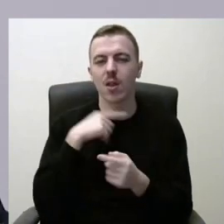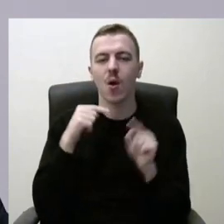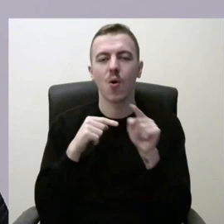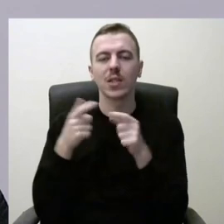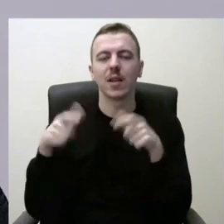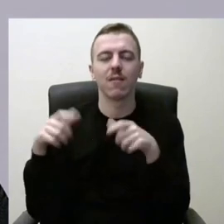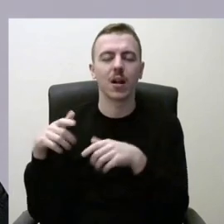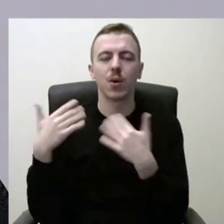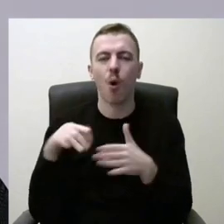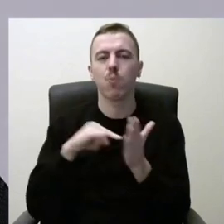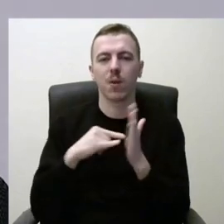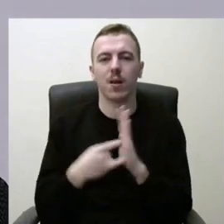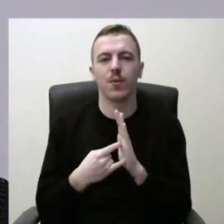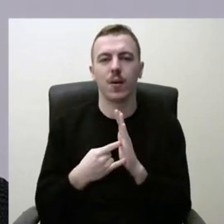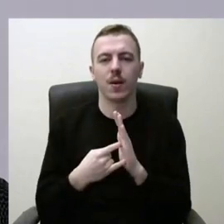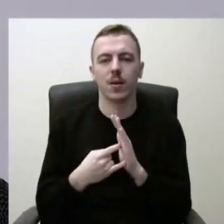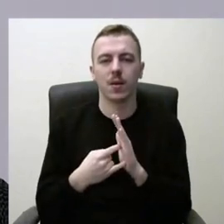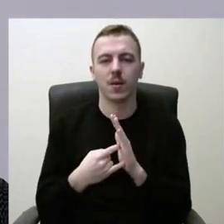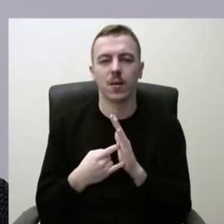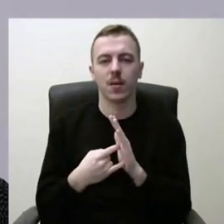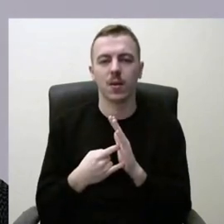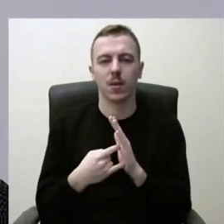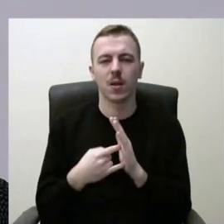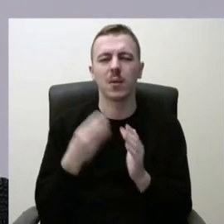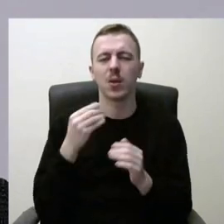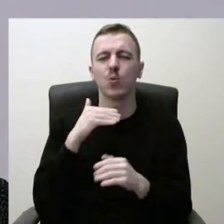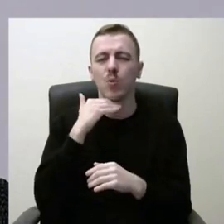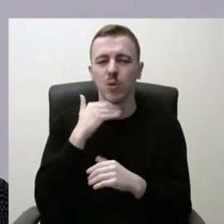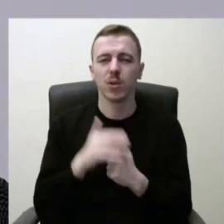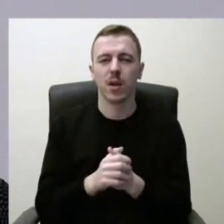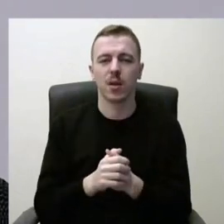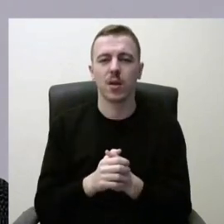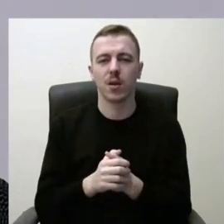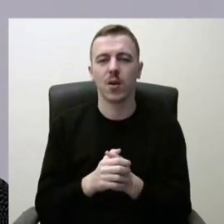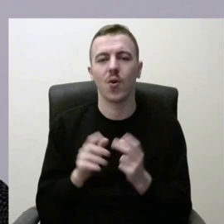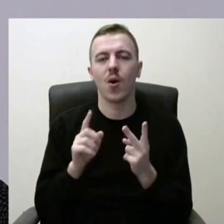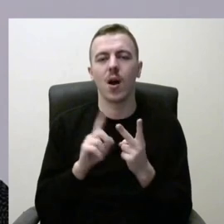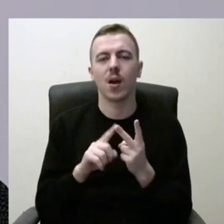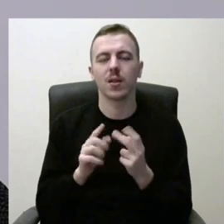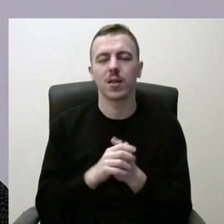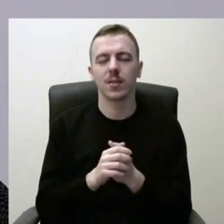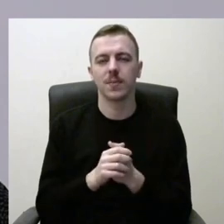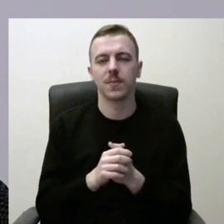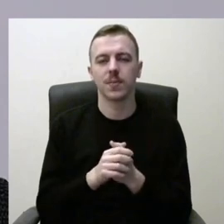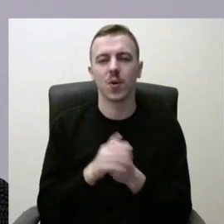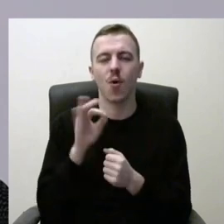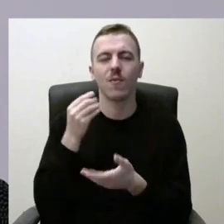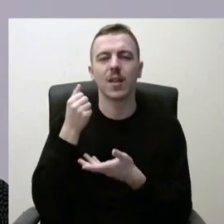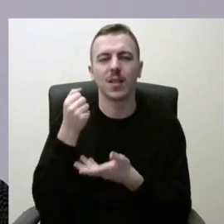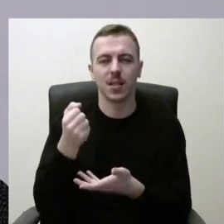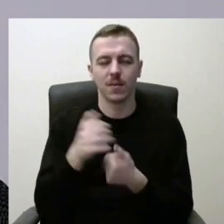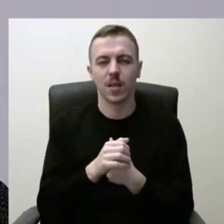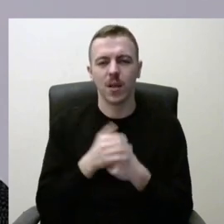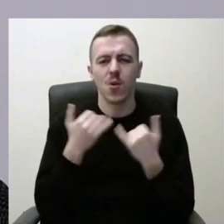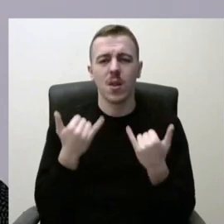tą jau planuoja. Turi Talinas ir pinigų užtenka. Antras dalykas dėl finansavimo. Jau dabar